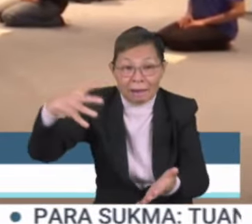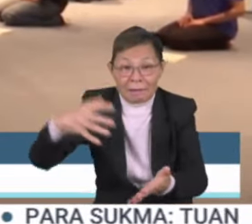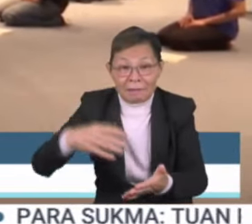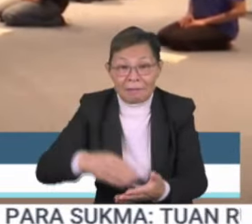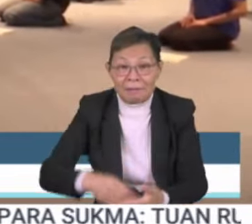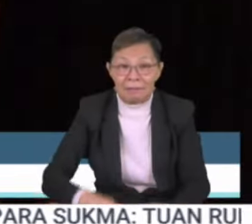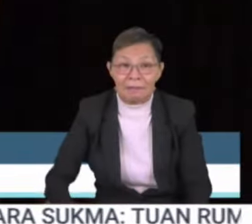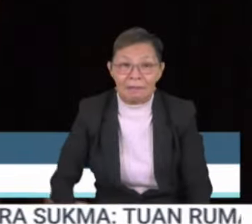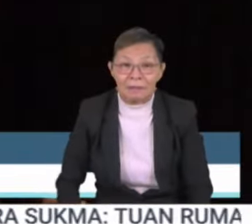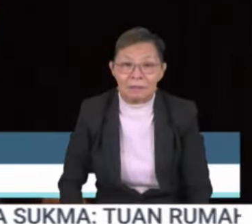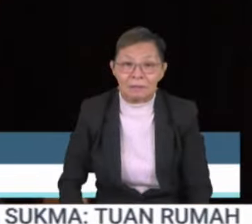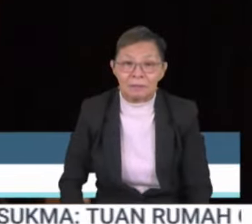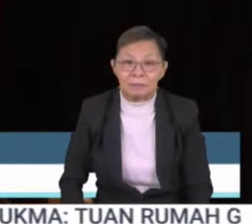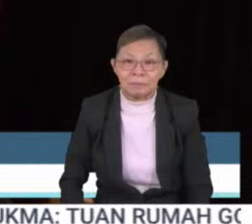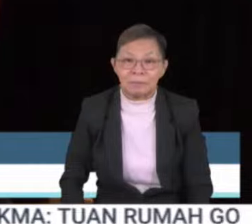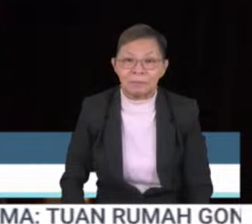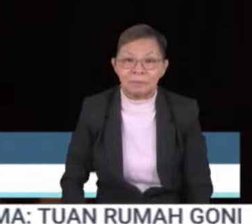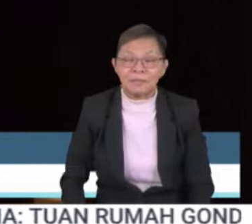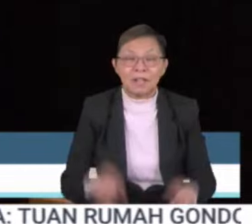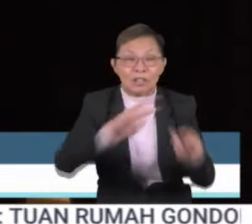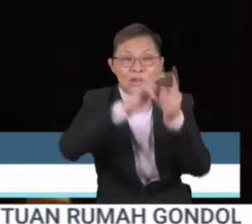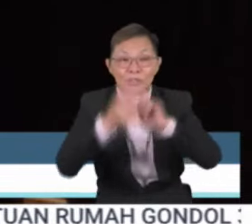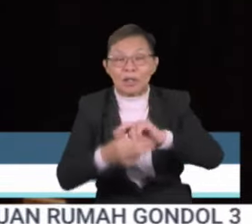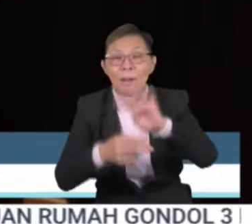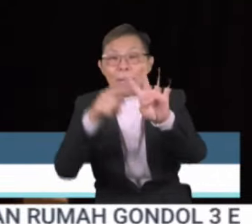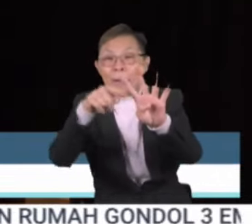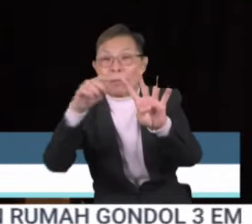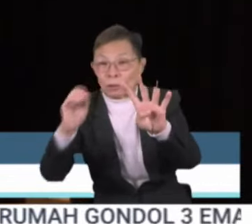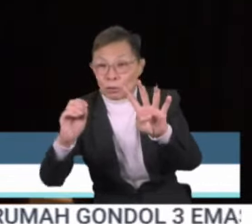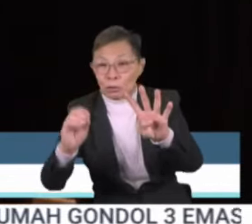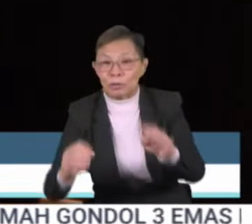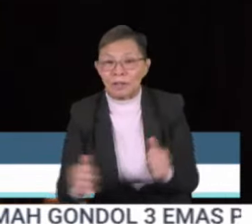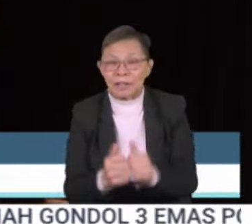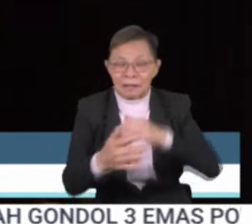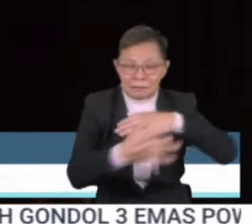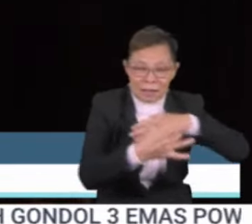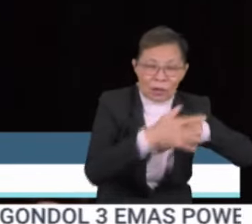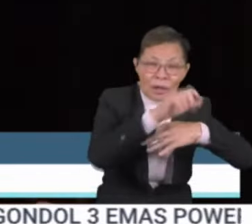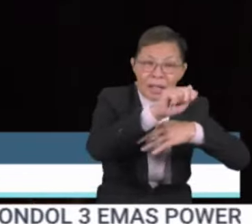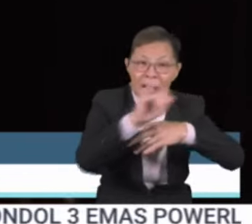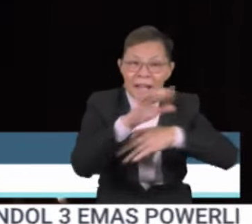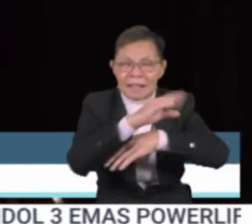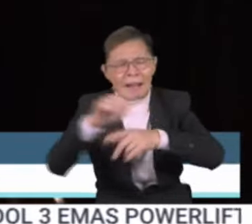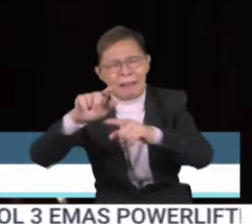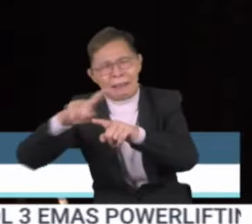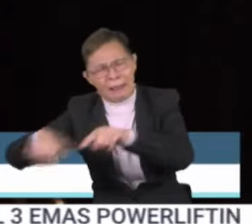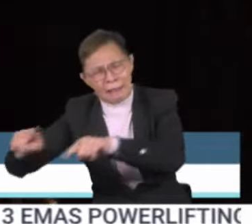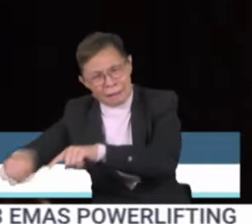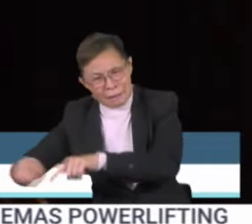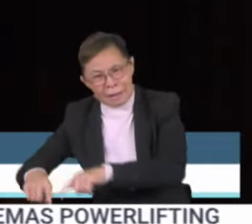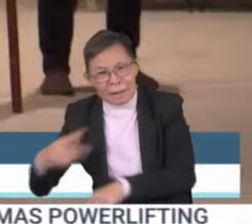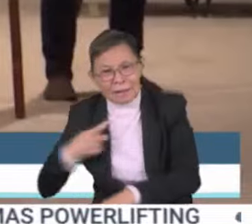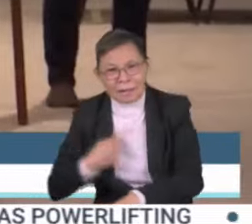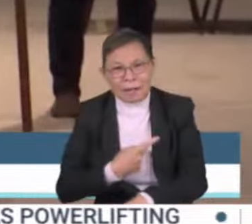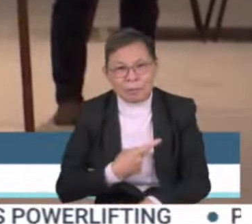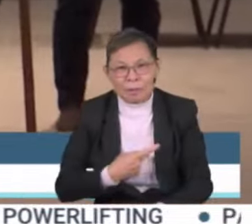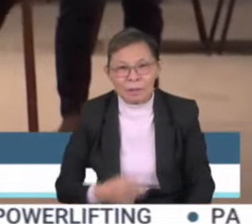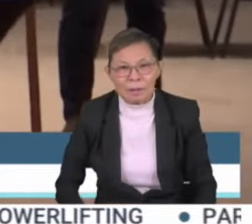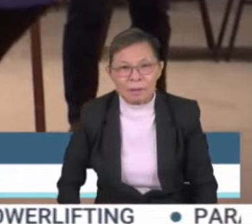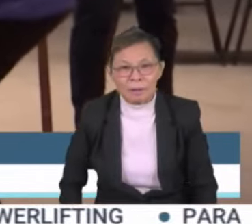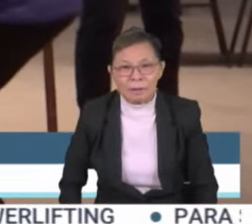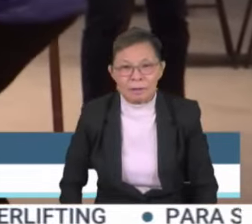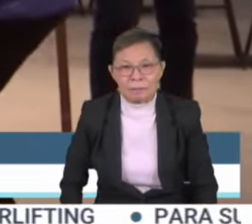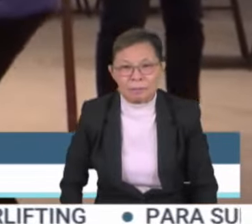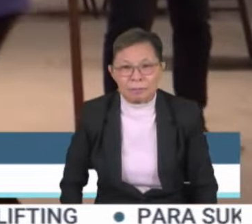tahun revolusi 4.0 dengan teknologi AI dan sebagainya. Kami memberikan implementasi itu